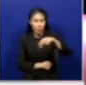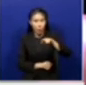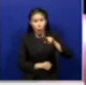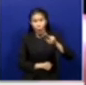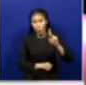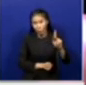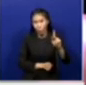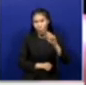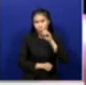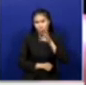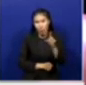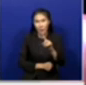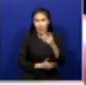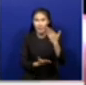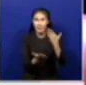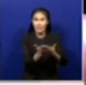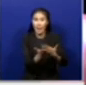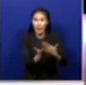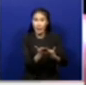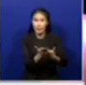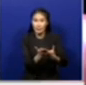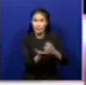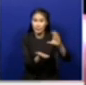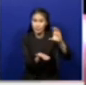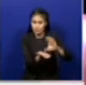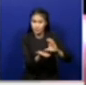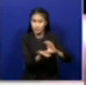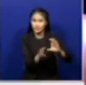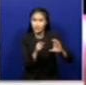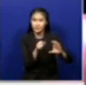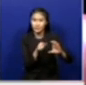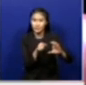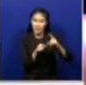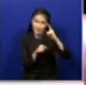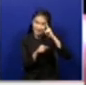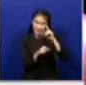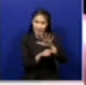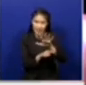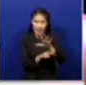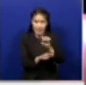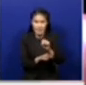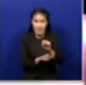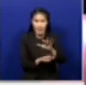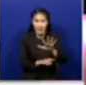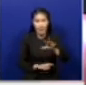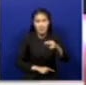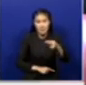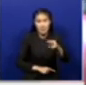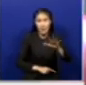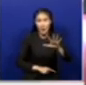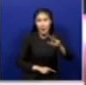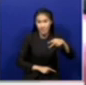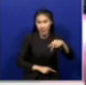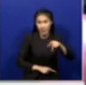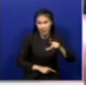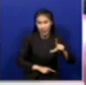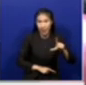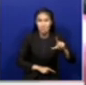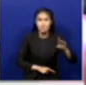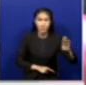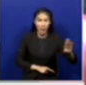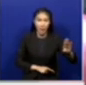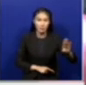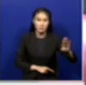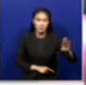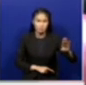ที่เงินก้อนเยียวยานี้นะครับมีจำนวนถึง 555,000 ล้านบาทแต่ว่